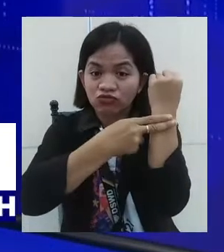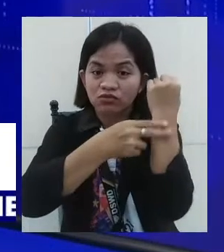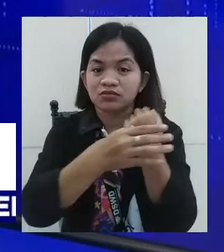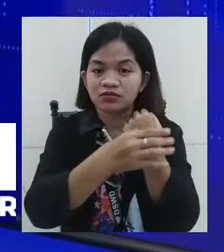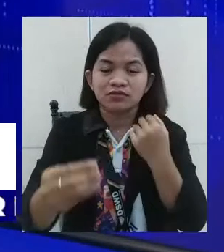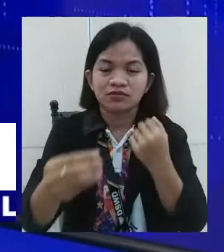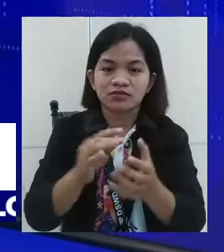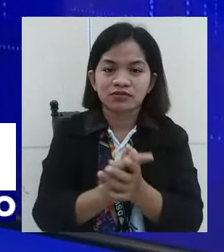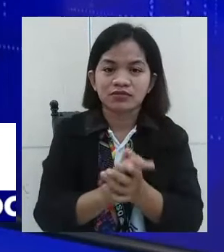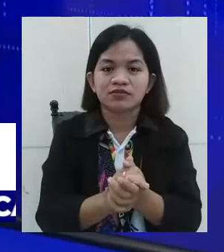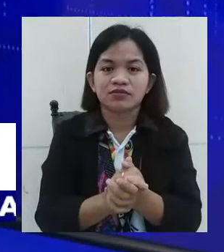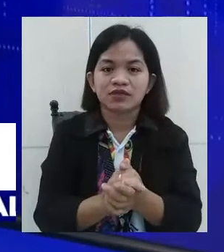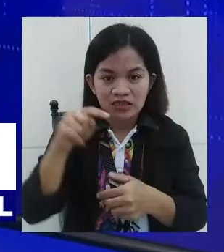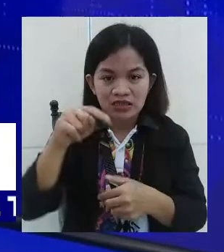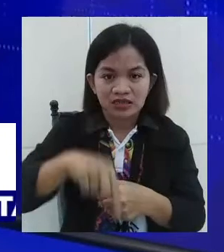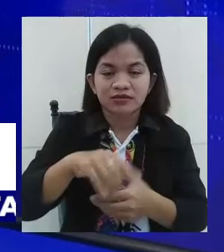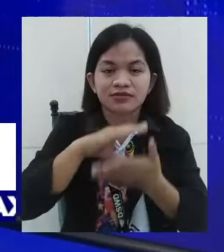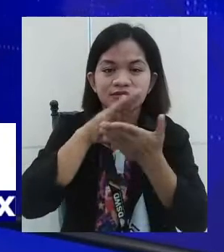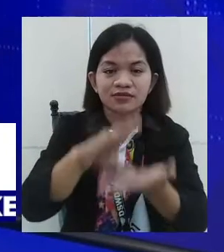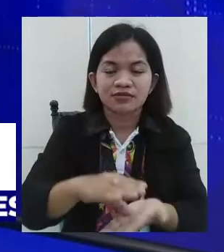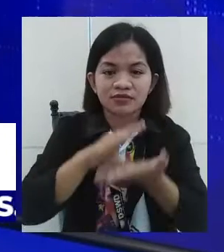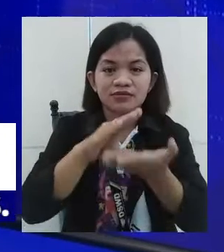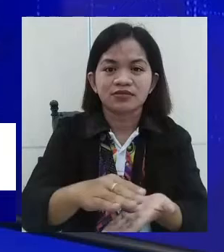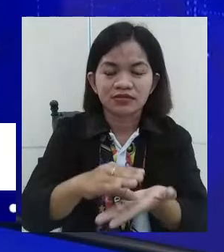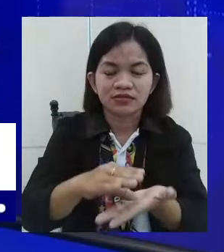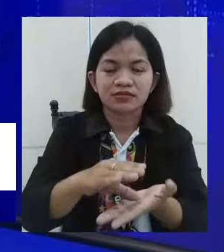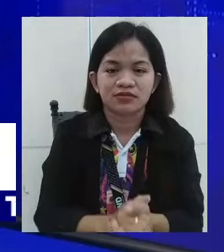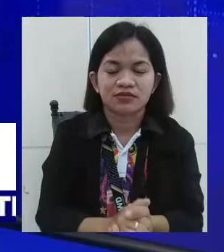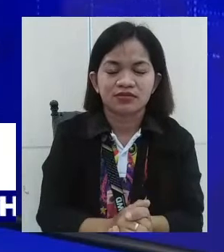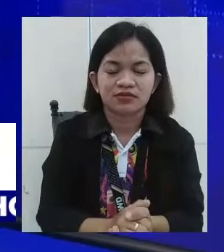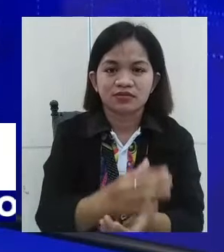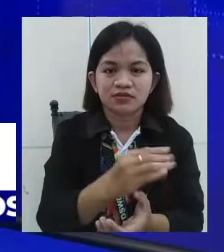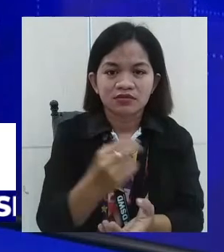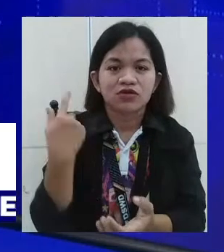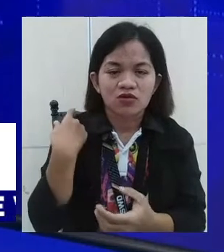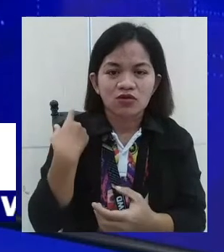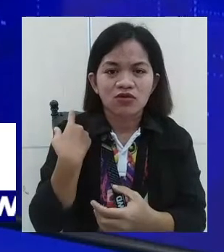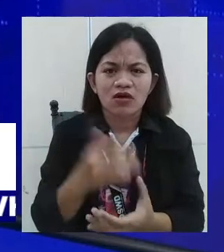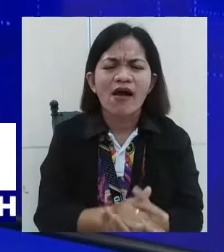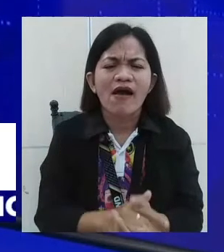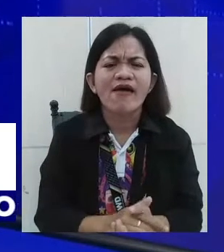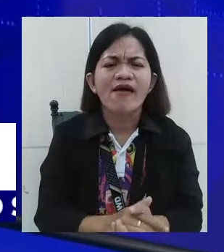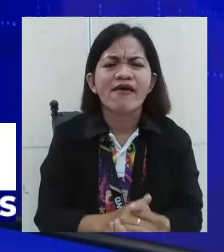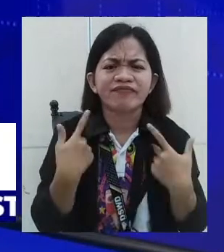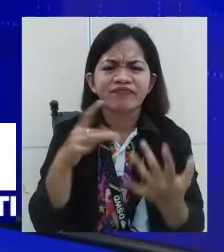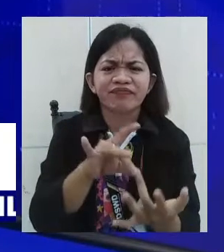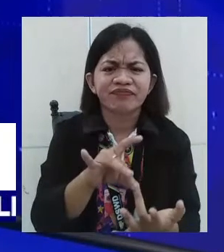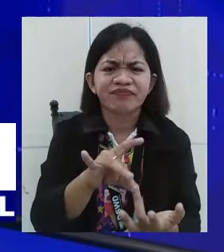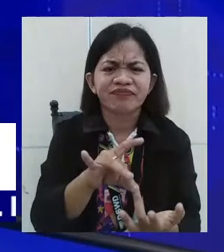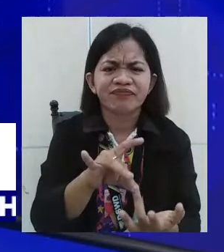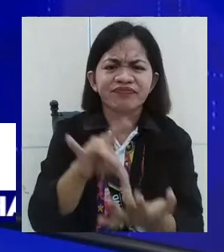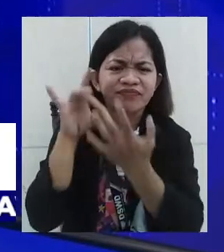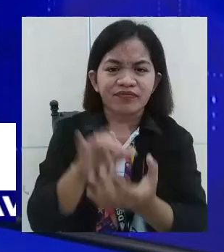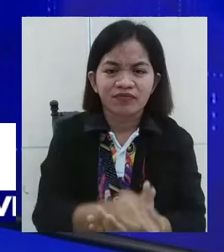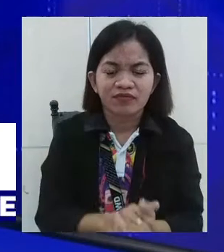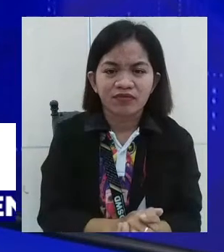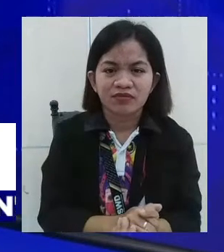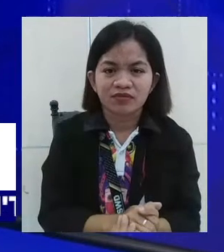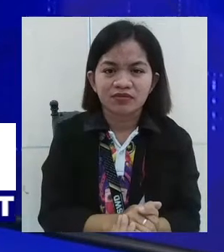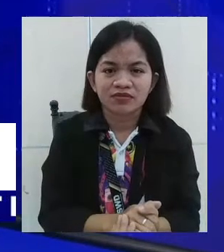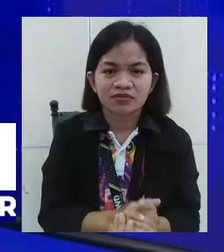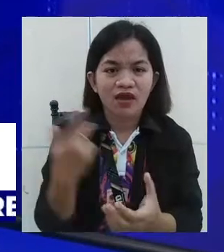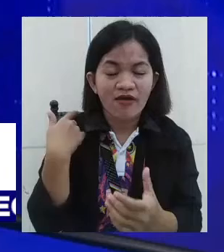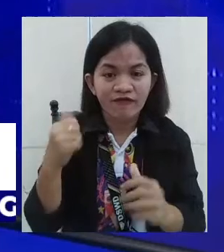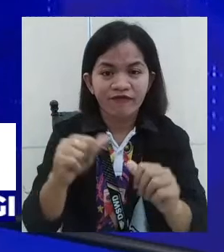Zamboanga Peninsula. Halimbawa, eh magkaroon sila ng special, halimbawa may isang area doon, kasi